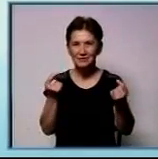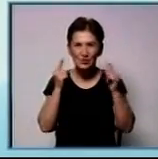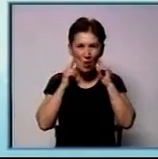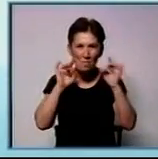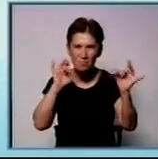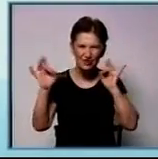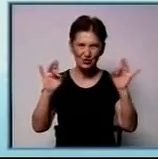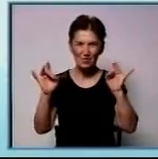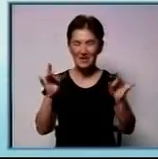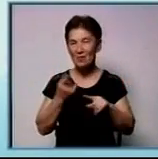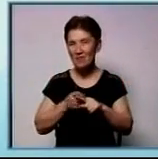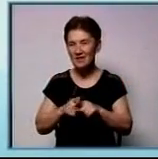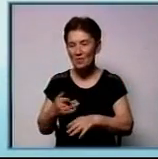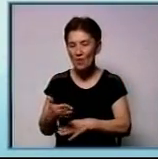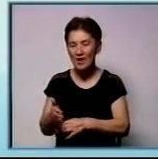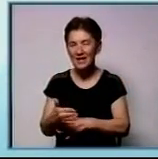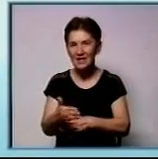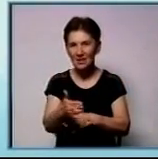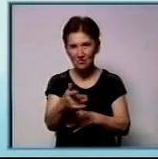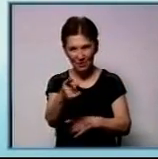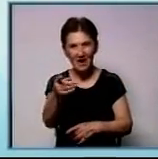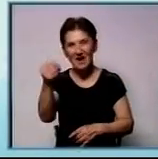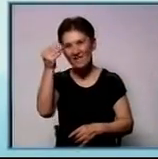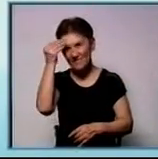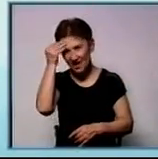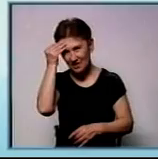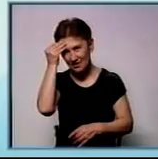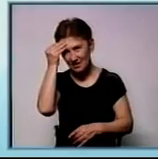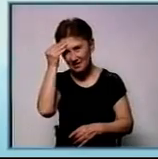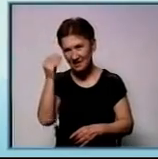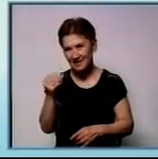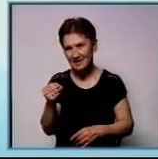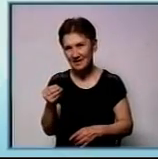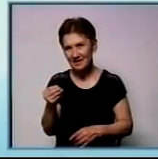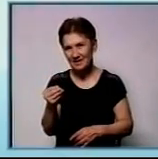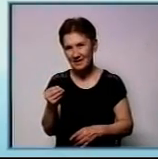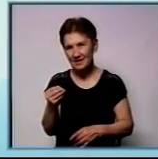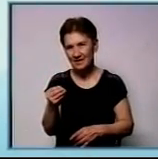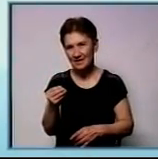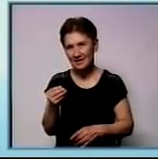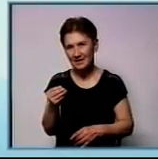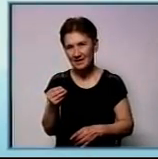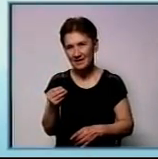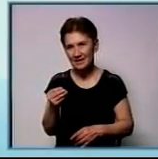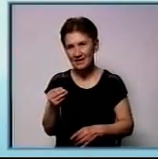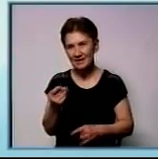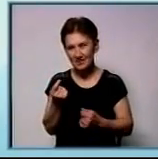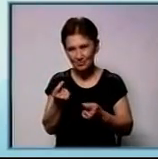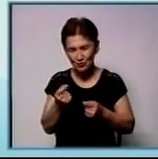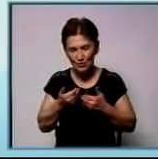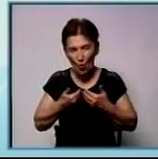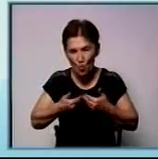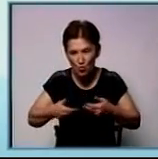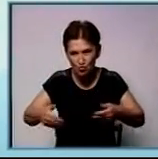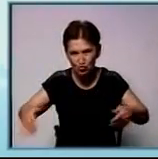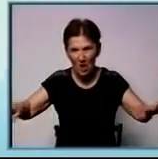І в зв'язку з цим рибка, я так вважаю, і дай Бог, щоб це так було вірно, рибка трошки відійшла, але прикормка